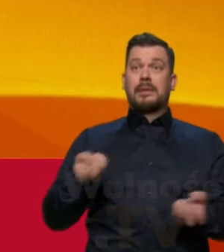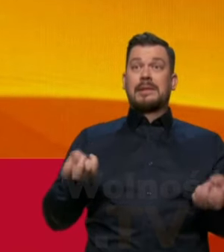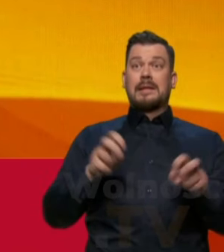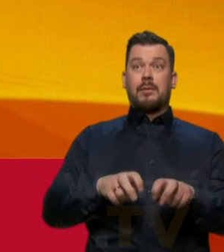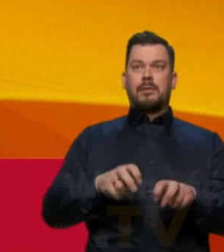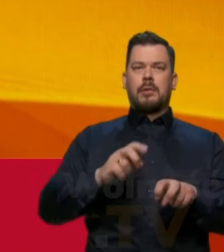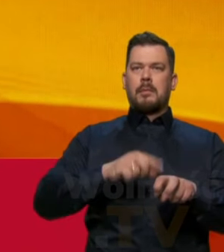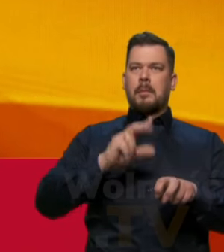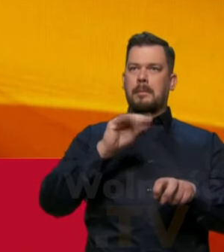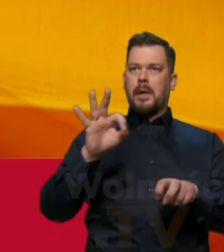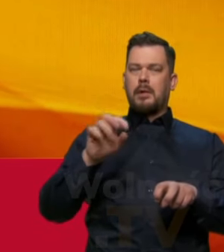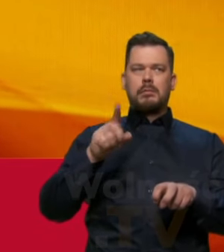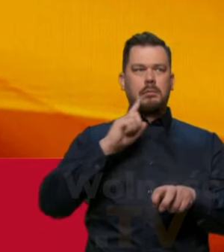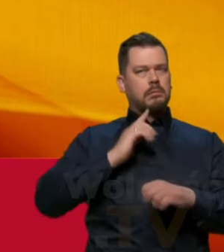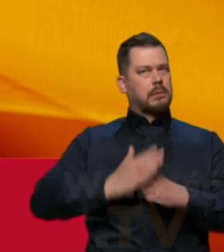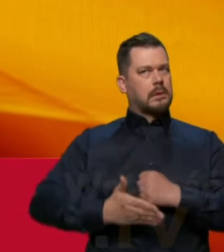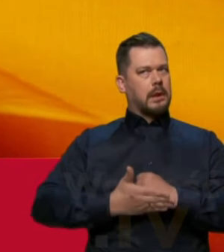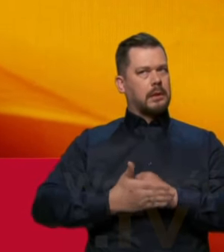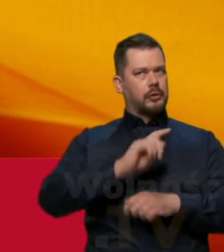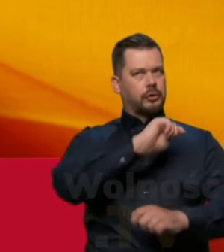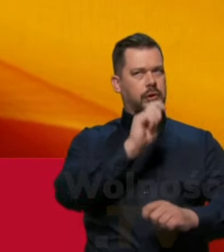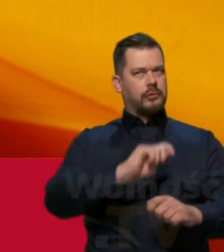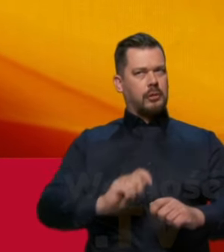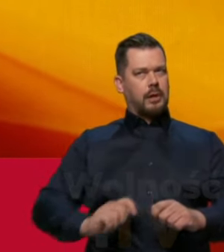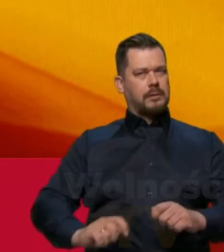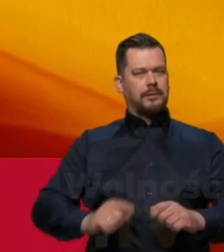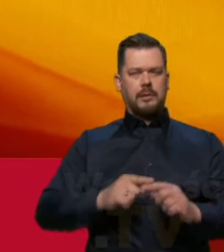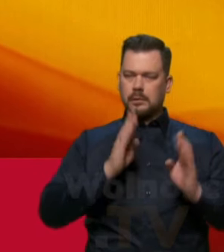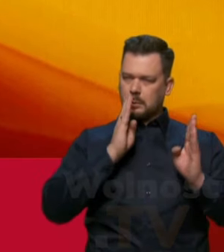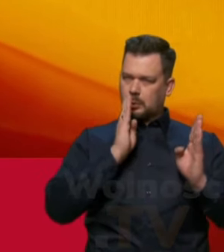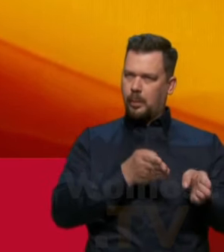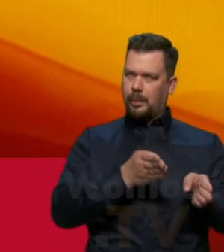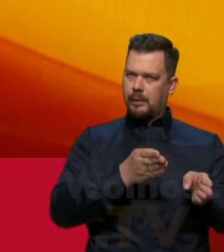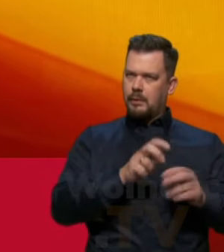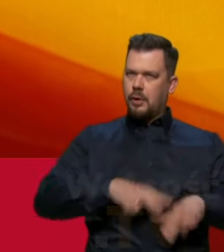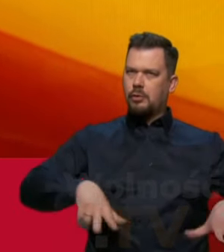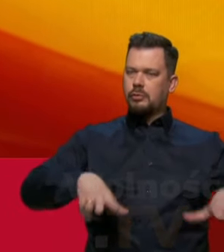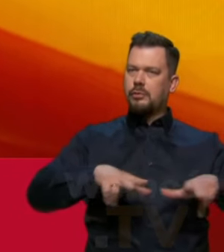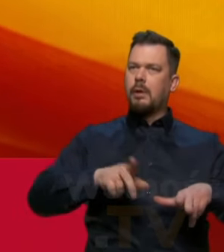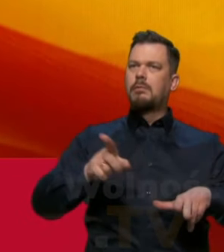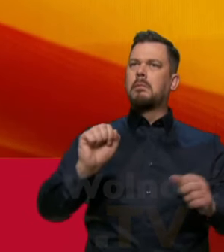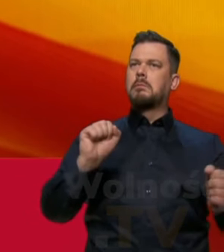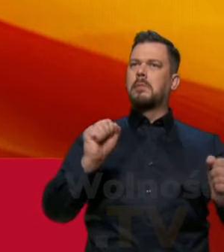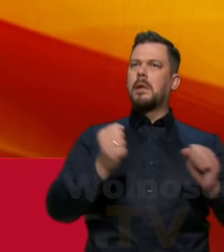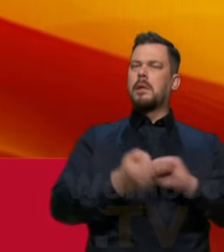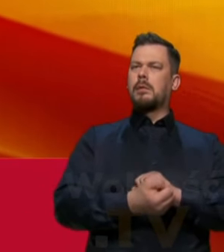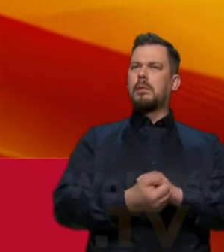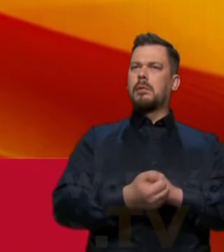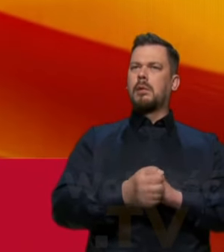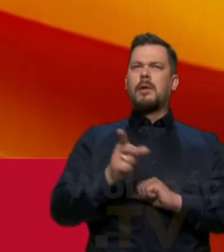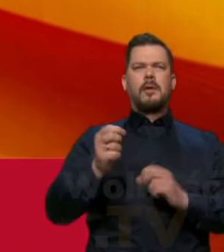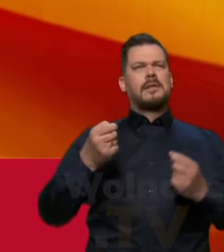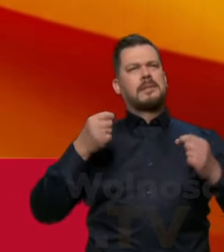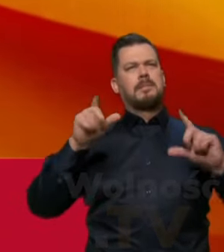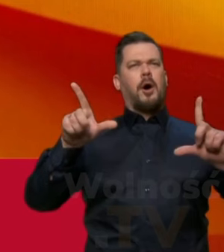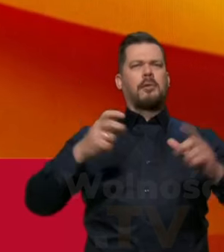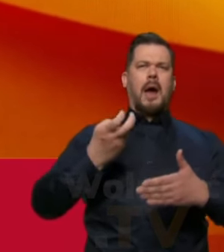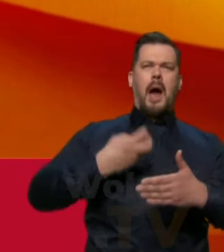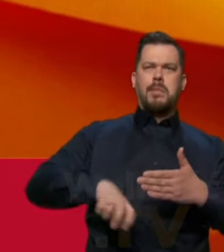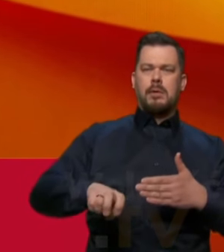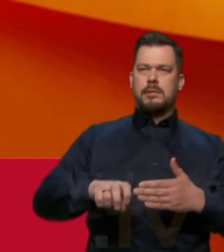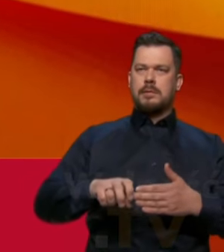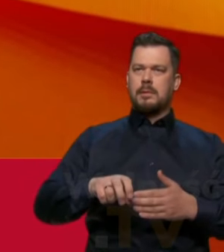stała mocno na gruncie zasad chrześcijańskich wspierania rodziny. Czy teraz wobec tych spotów proaborcyjnych, które